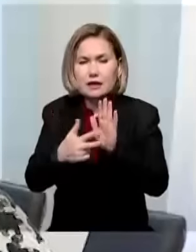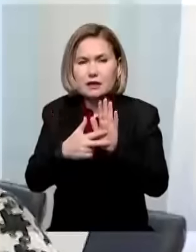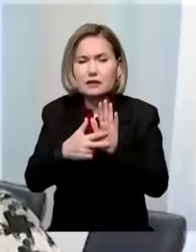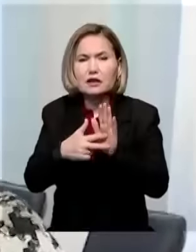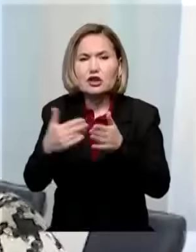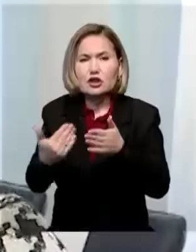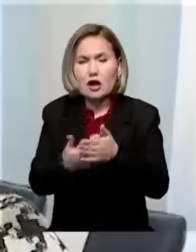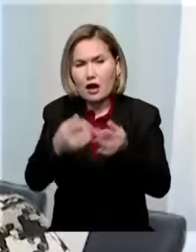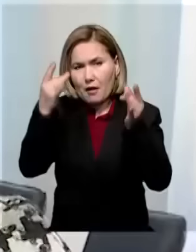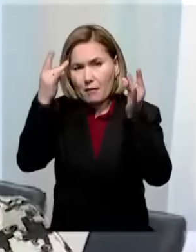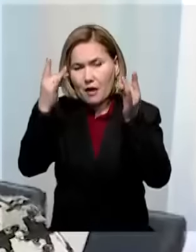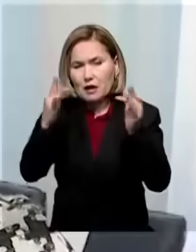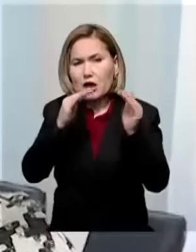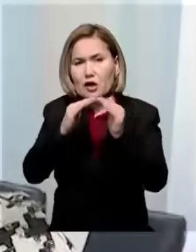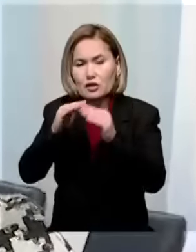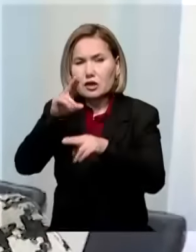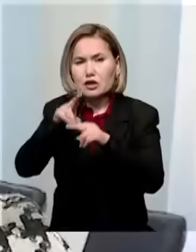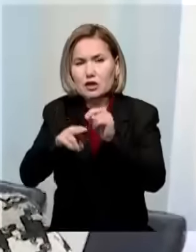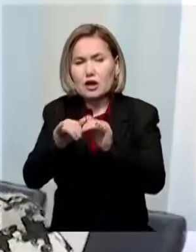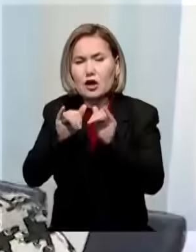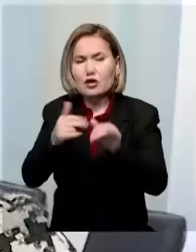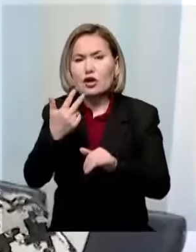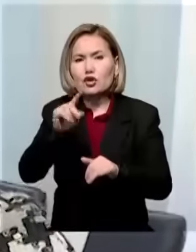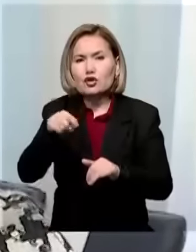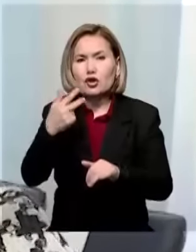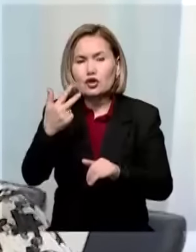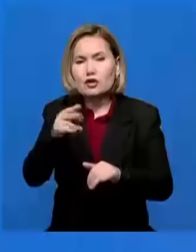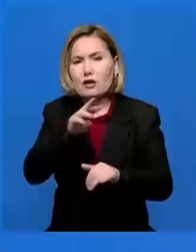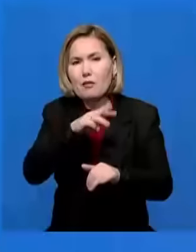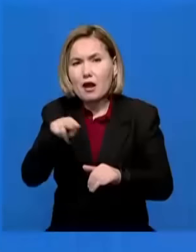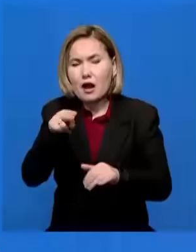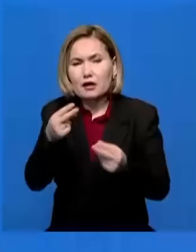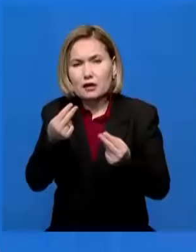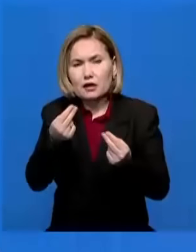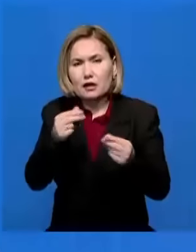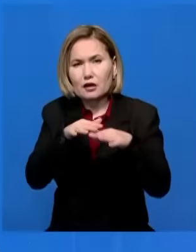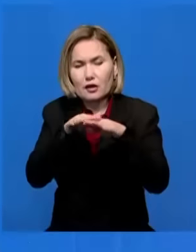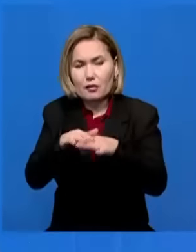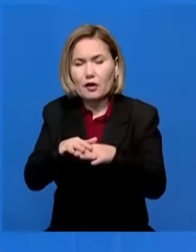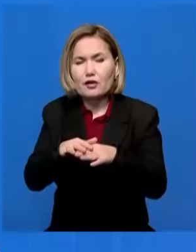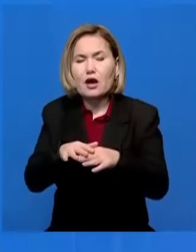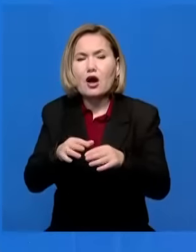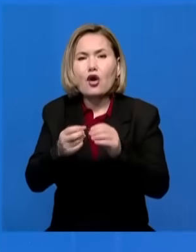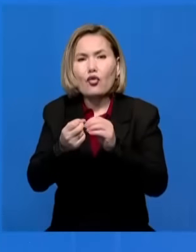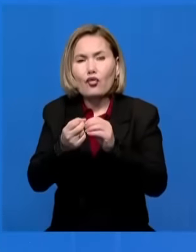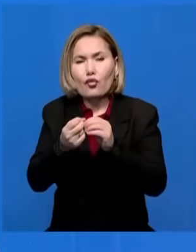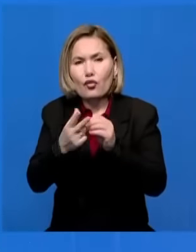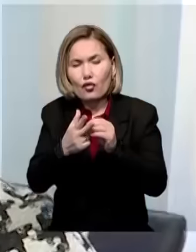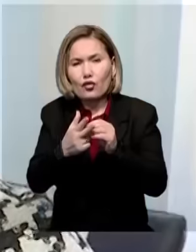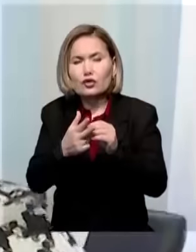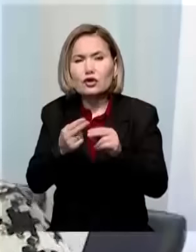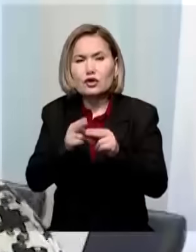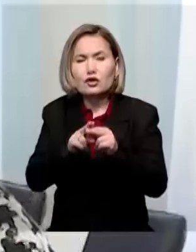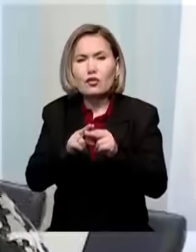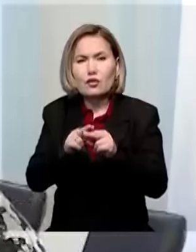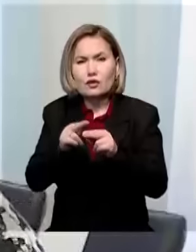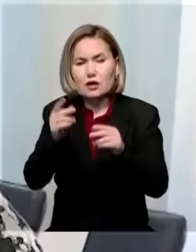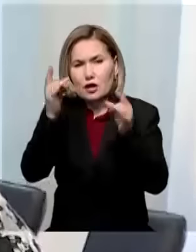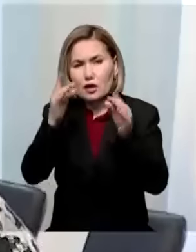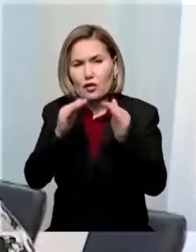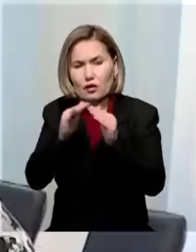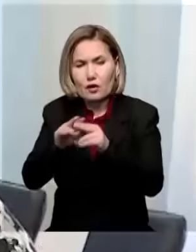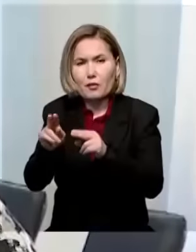жаңа мәдени нысан салу үшін 3,3 миллиард теңге, 13 күрделі жұмыстарға 2,2, блокты